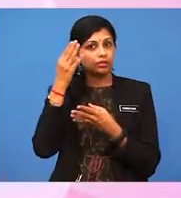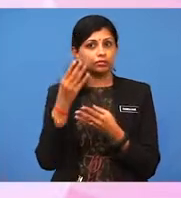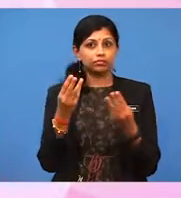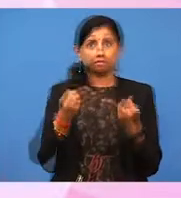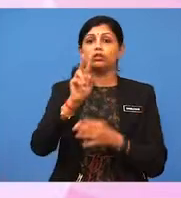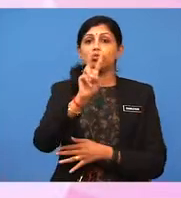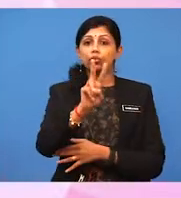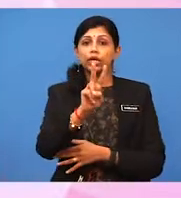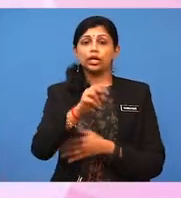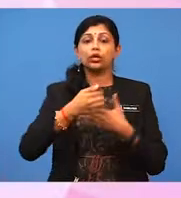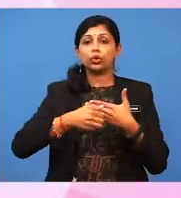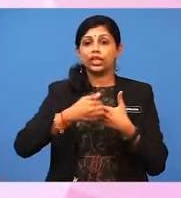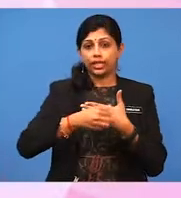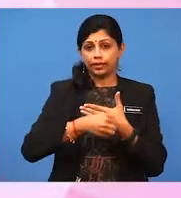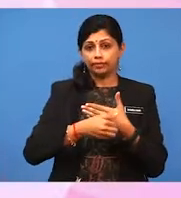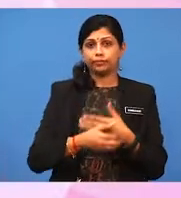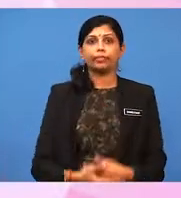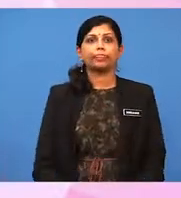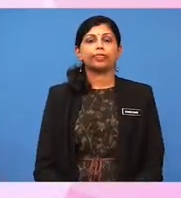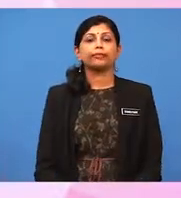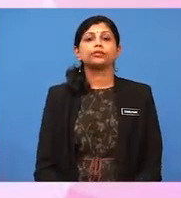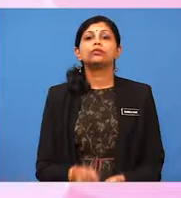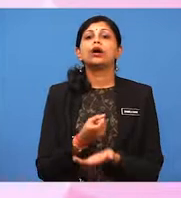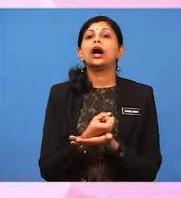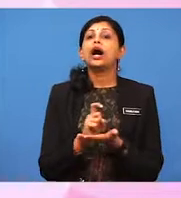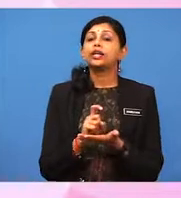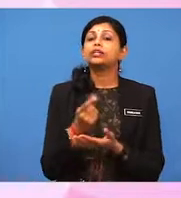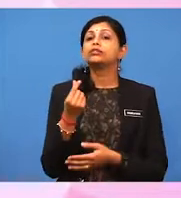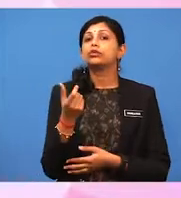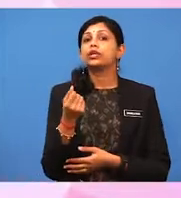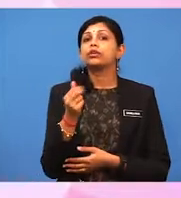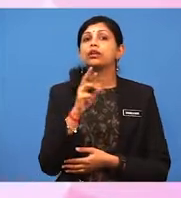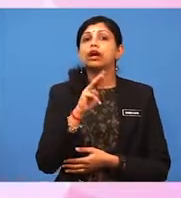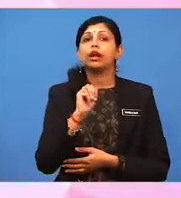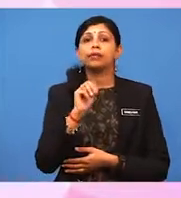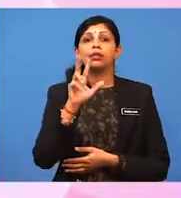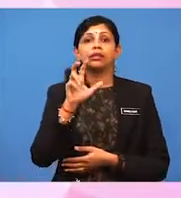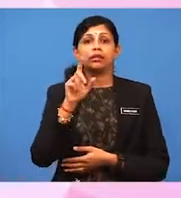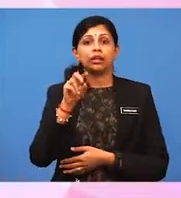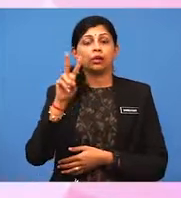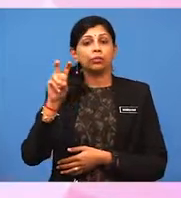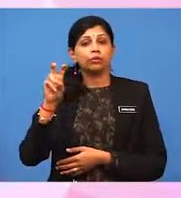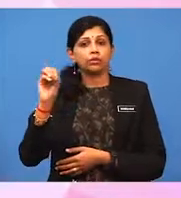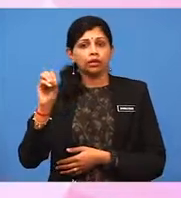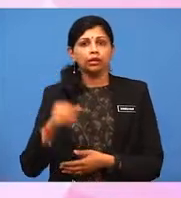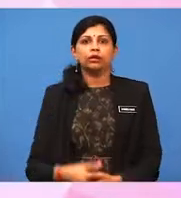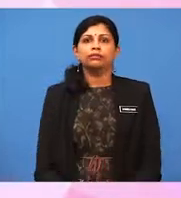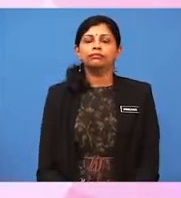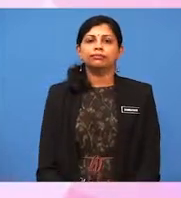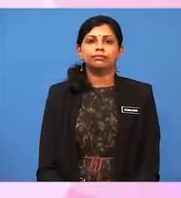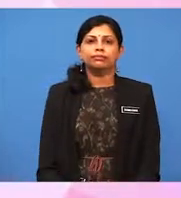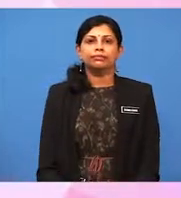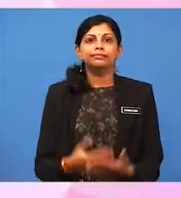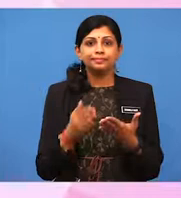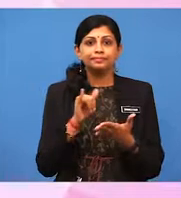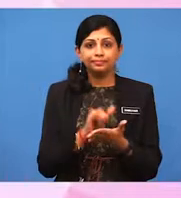dua buku roti. Kedua, harga roti tersebut ialah RM3.20. Ketiga, Pak Long